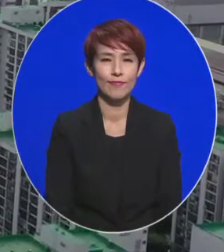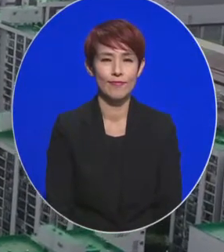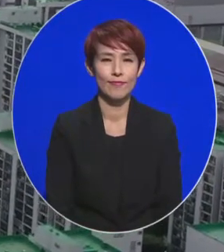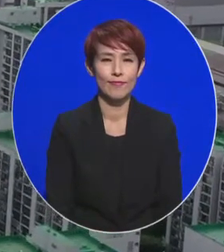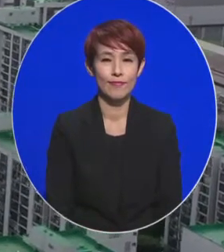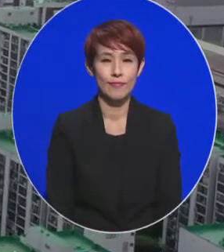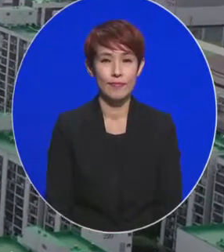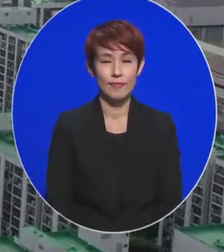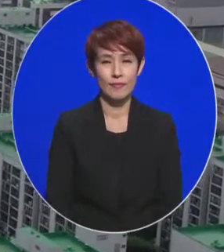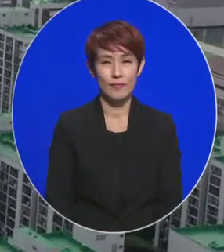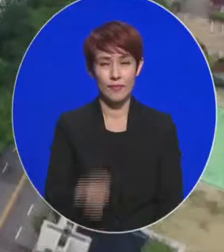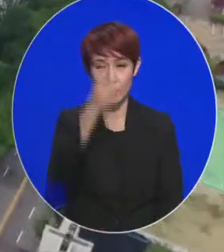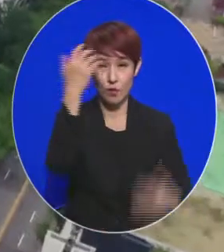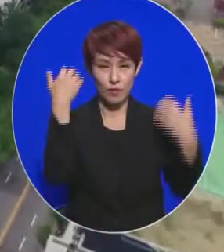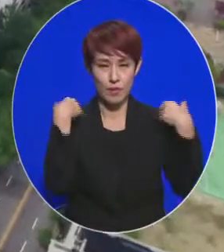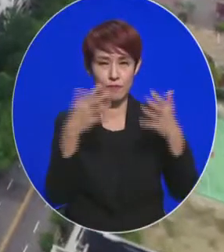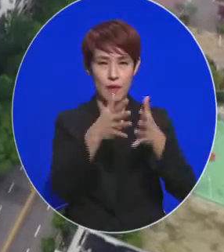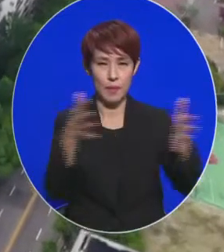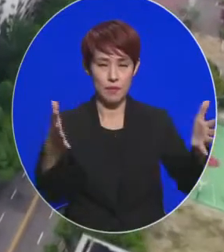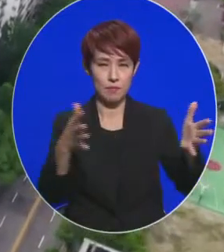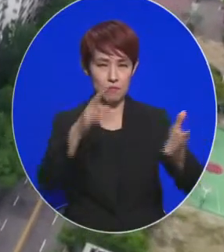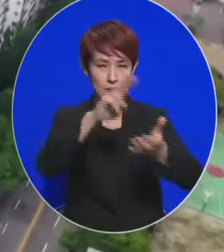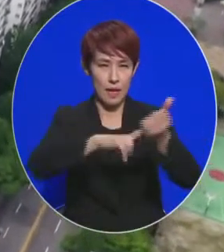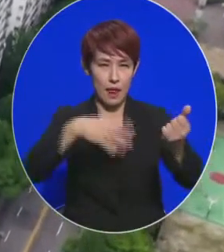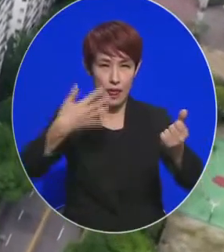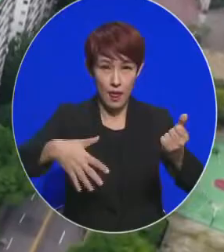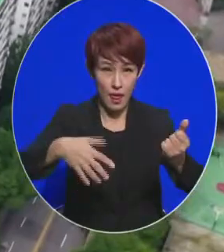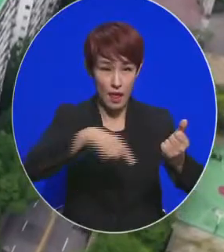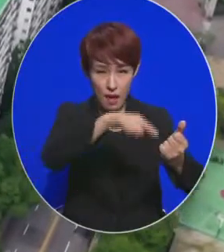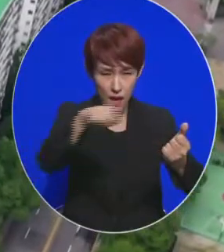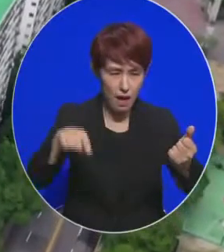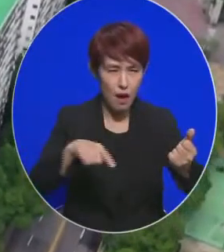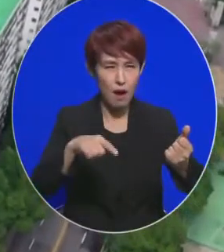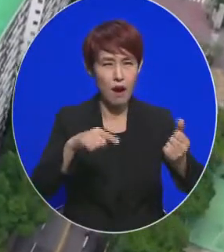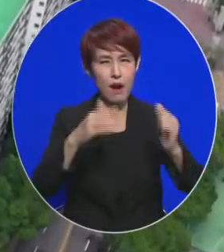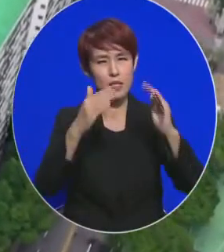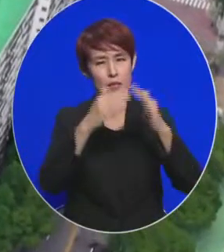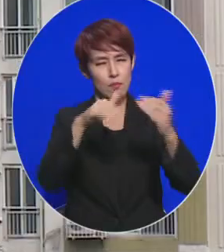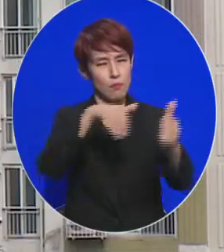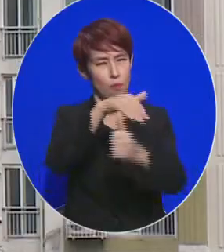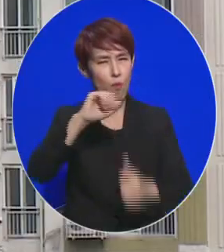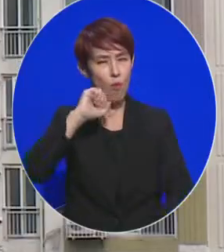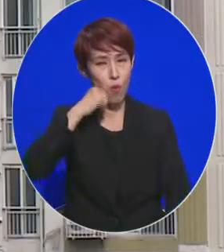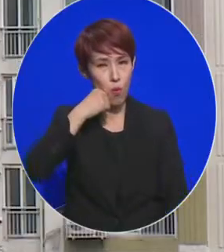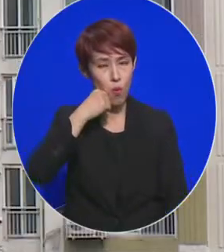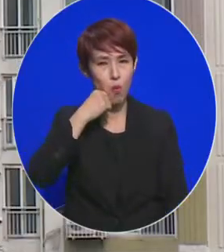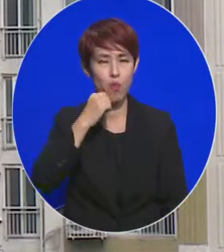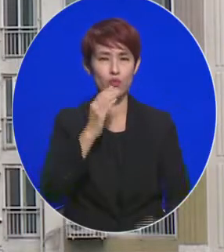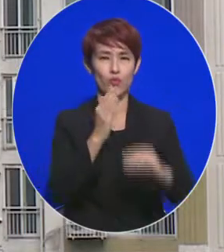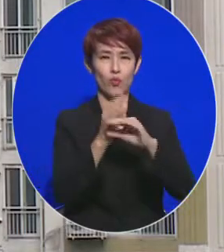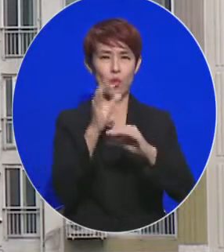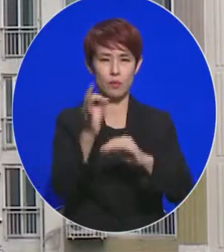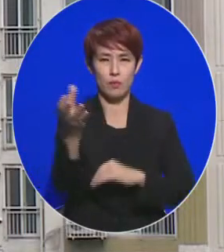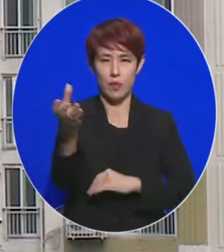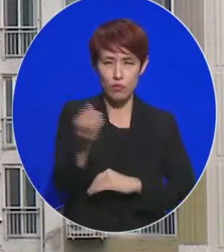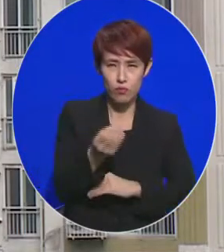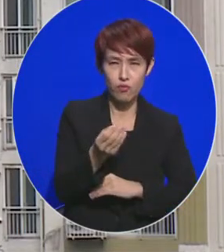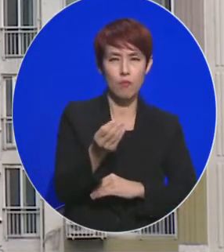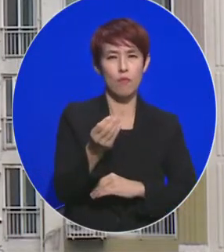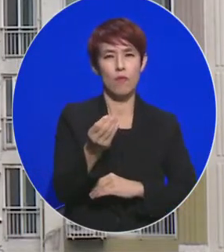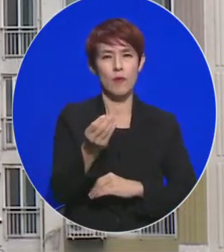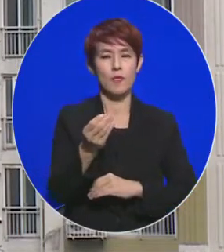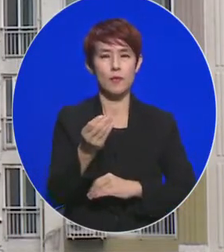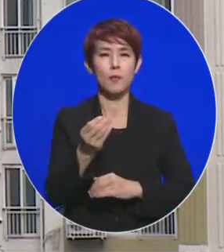정부가 미분양 증가 등 부동산 시장에 침체가 깊어지는 상황에서 중도금 대출 보증 확대 등 규제